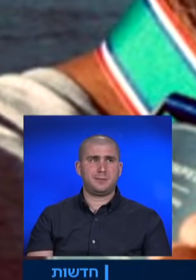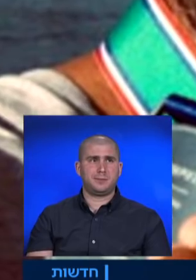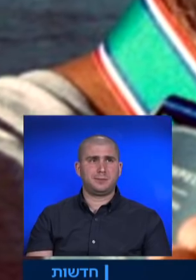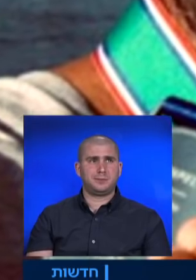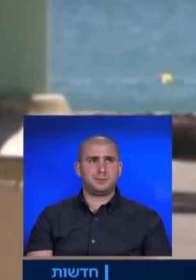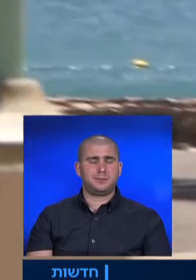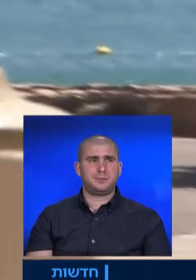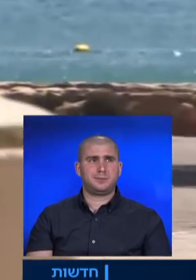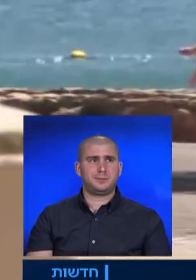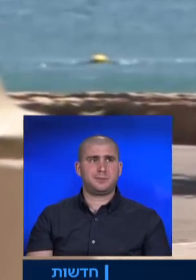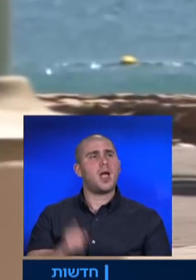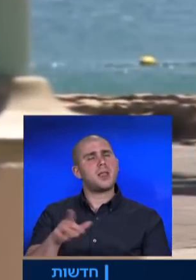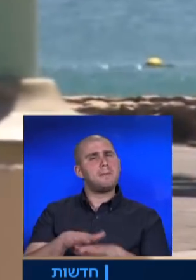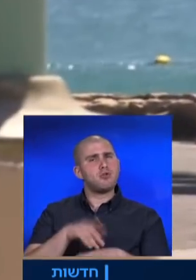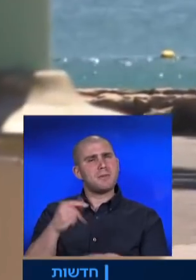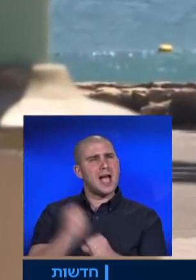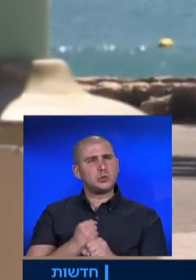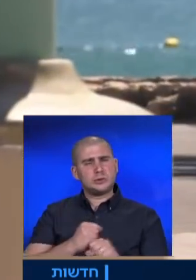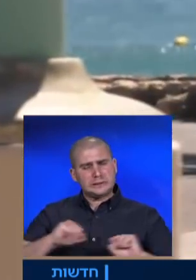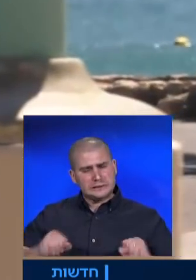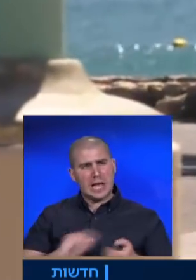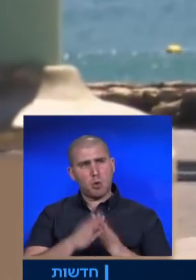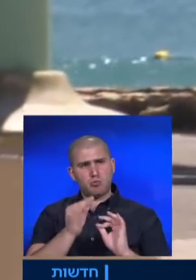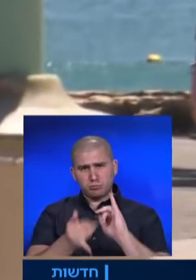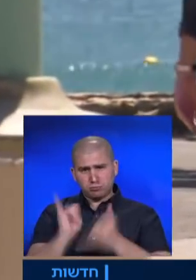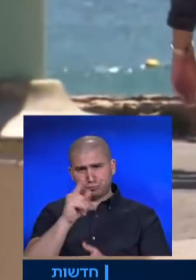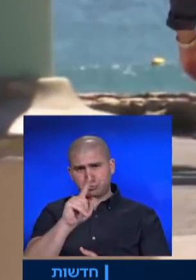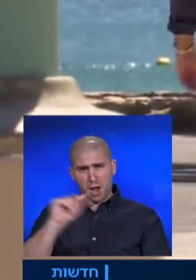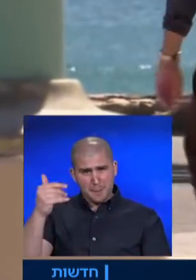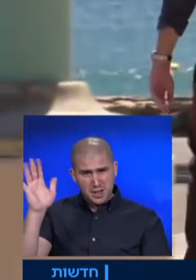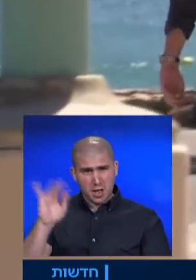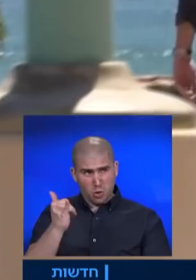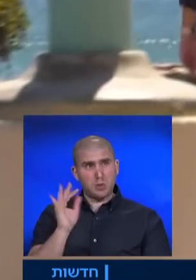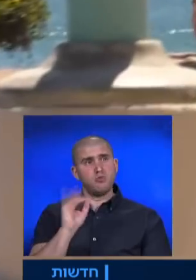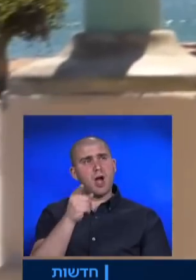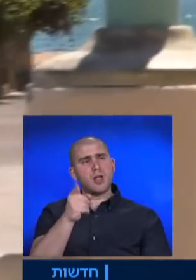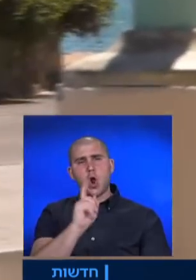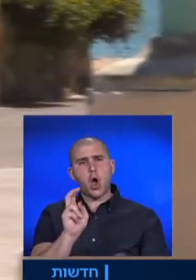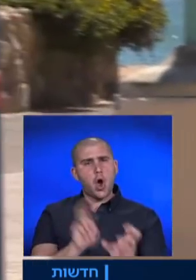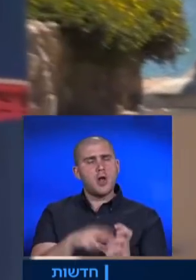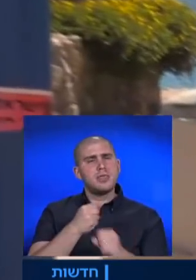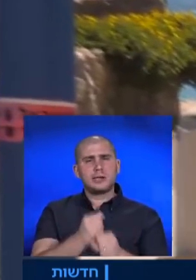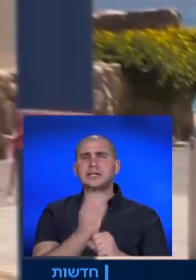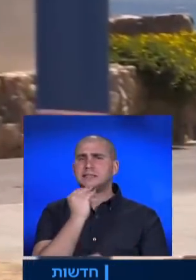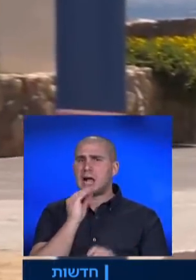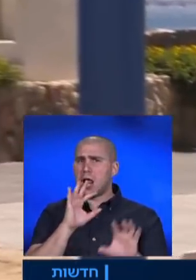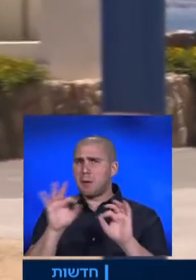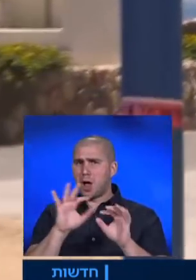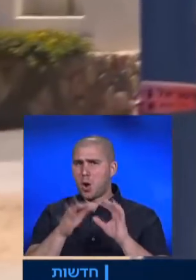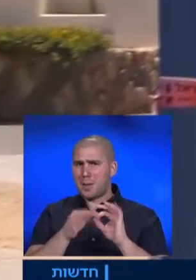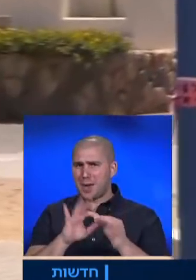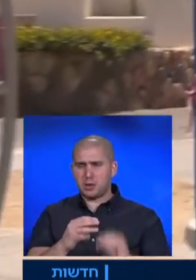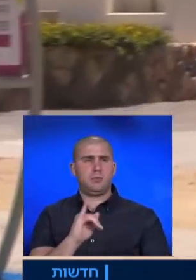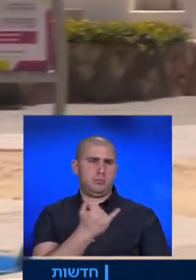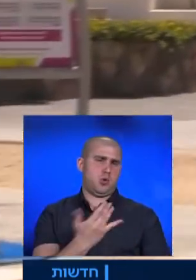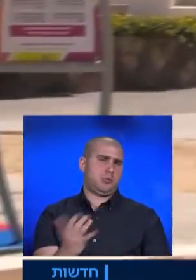את מרגישה שהם יעשו הכל כדי להעיף אותך הביתה וכדי שאת לא תהיה נציגת ישראל באולימפיאדה? לגמרי. והן ביחד עם